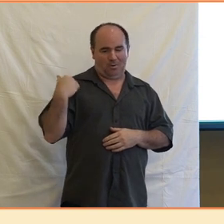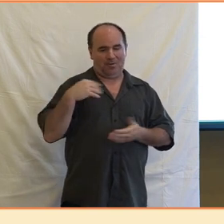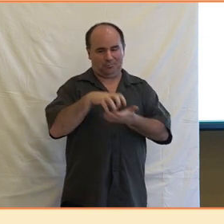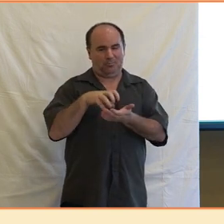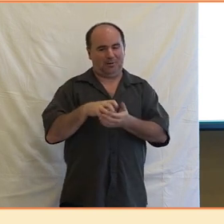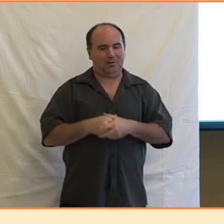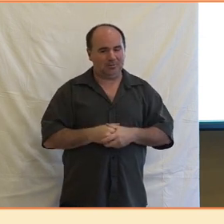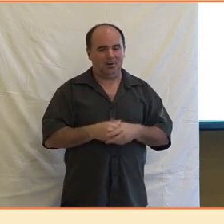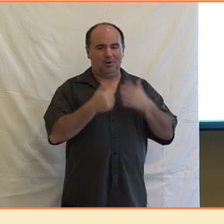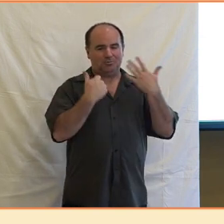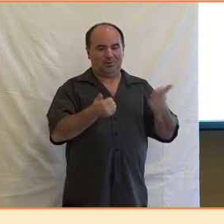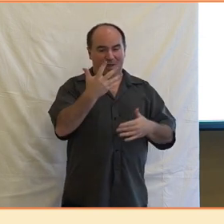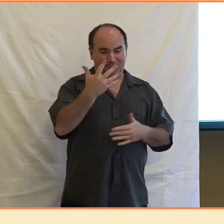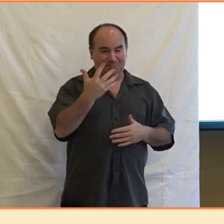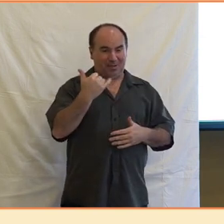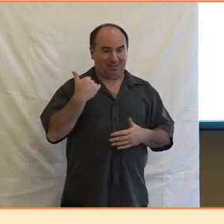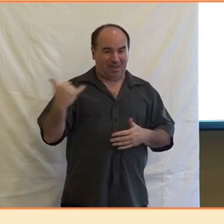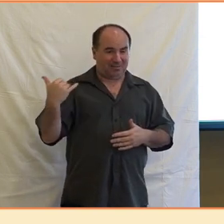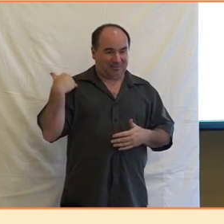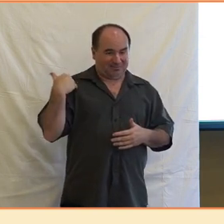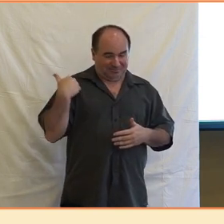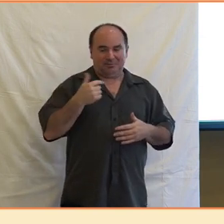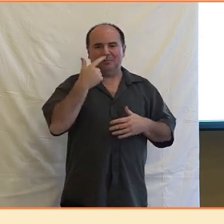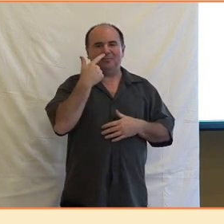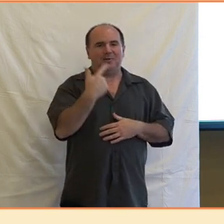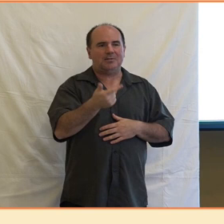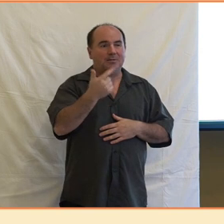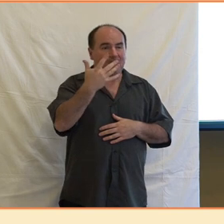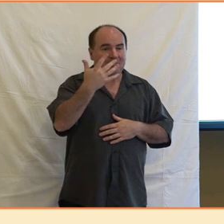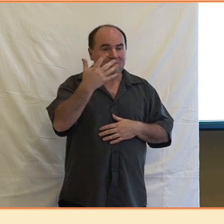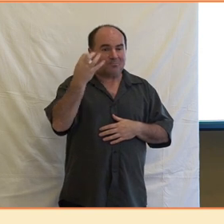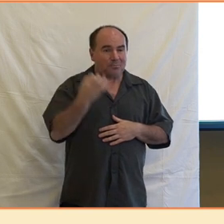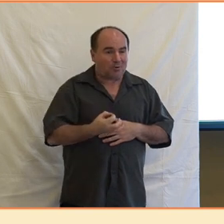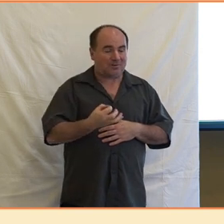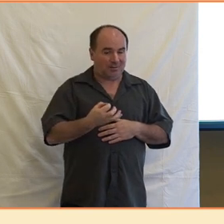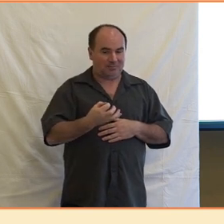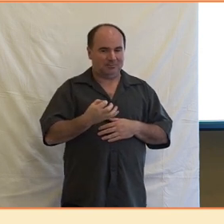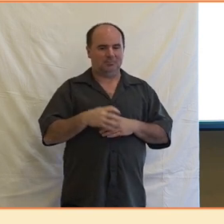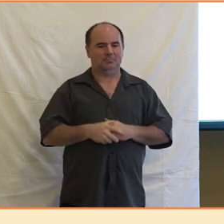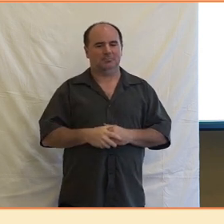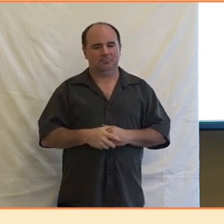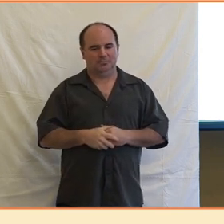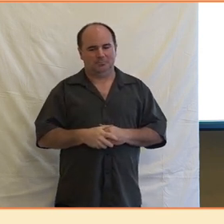nad 65 let 20%, 18% lidí, nad 75 dokonce jen 5% lidí.